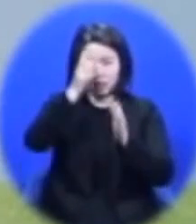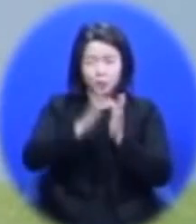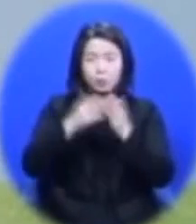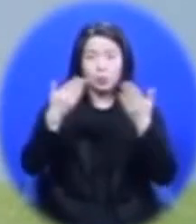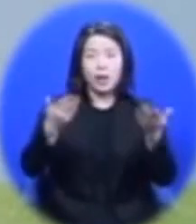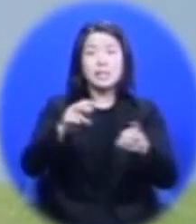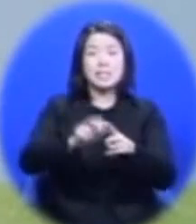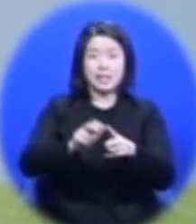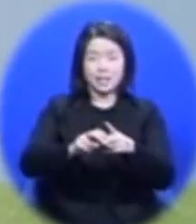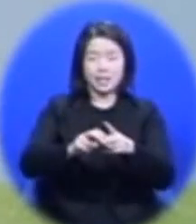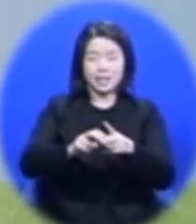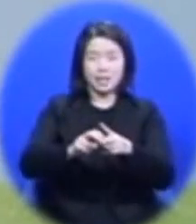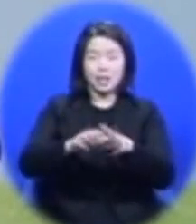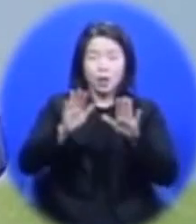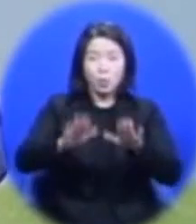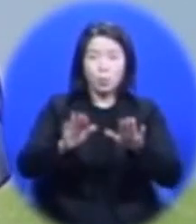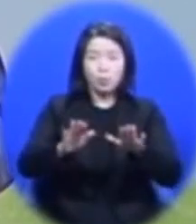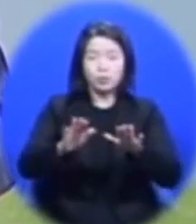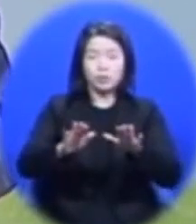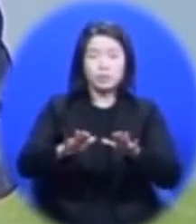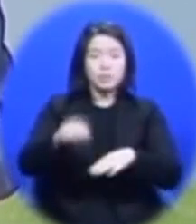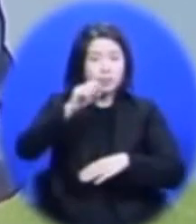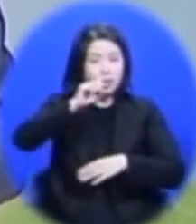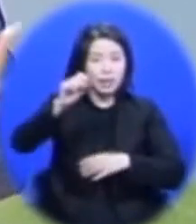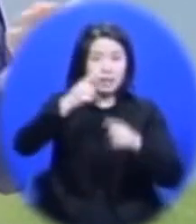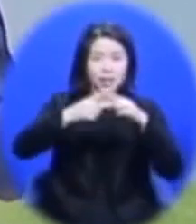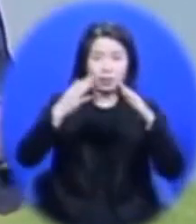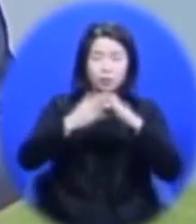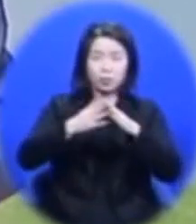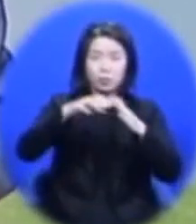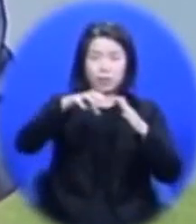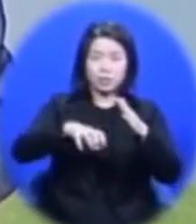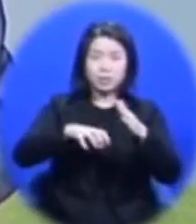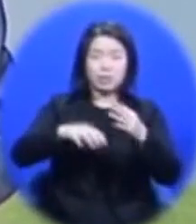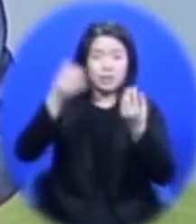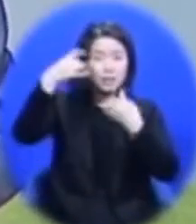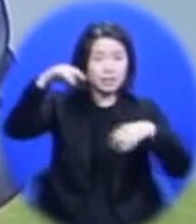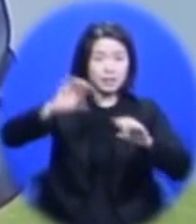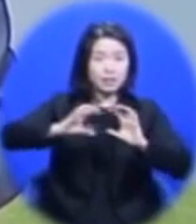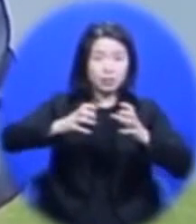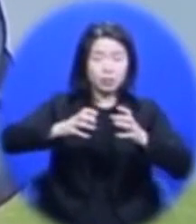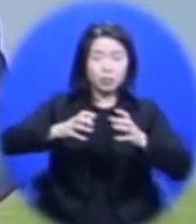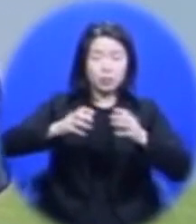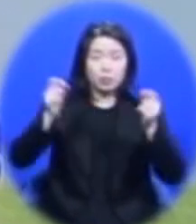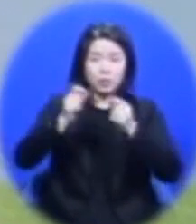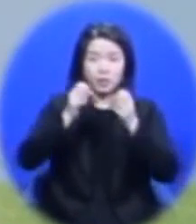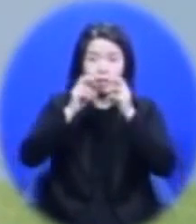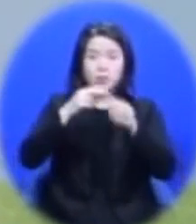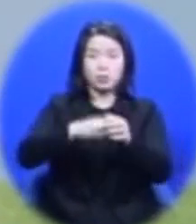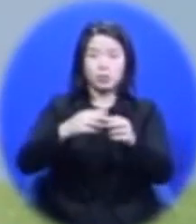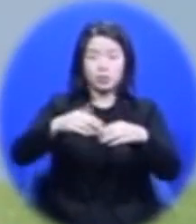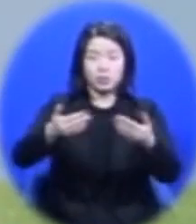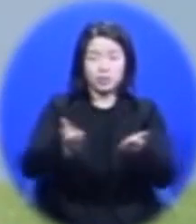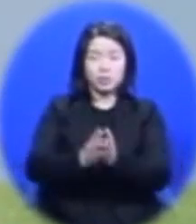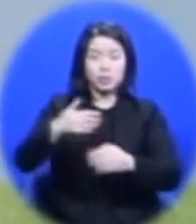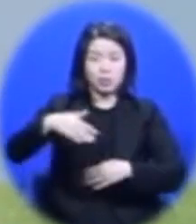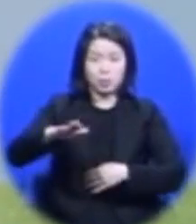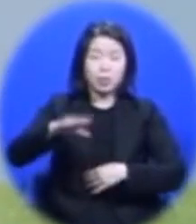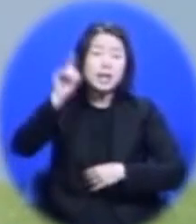기도센터입니다. 오늘 우리 갈렙교회에서는 태국으로 단기 선교팀이 떠나고요, 내일은